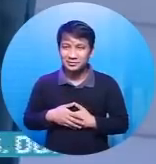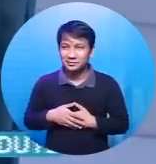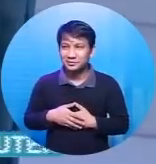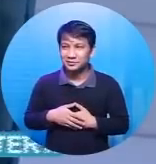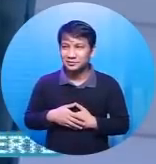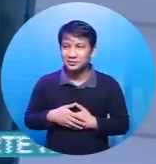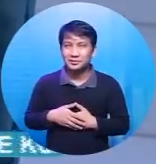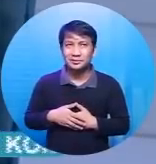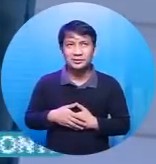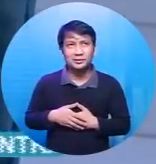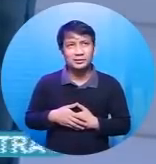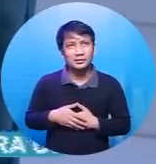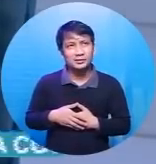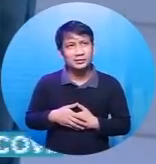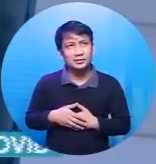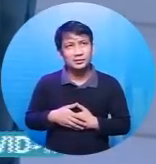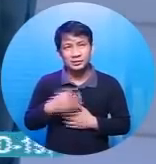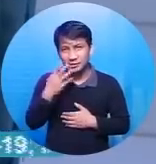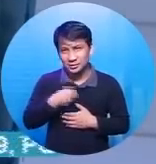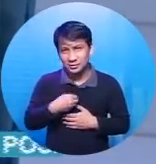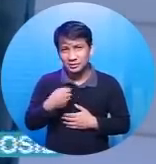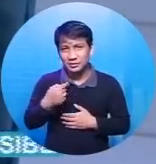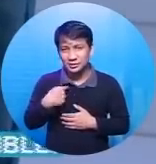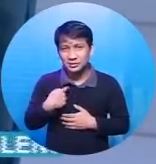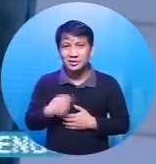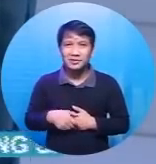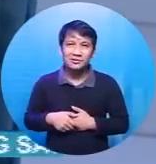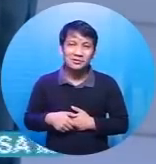Sino hello po sila? Po. Sino po sila?